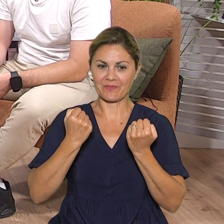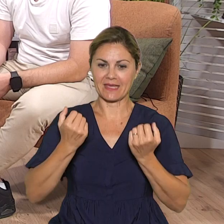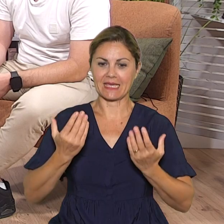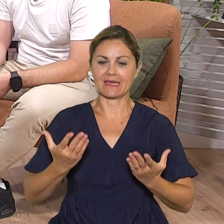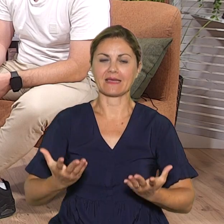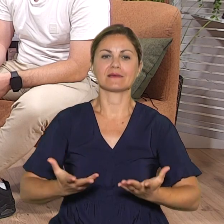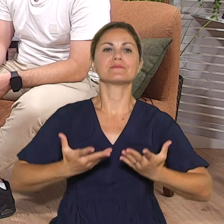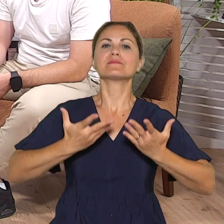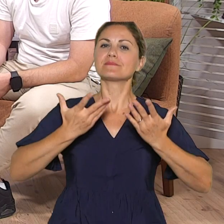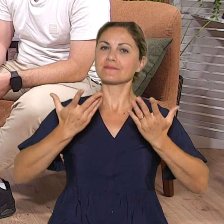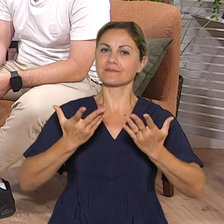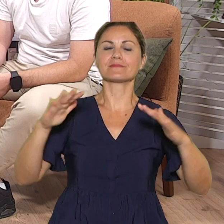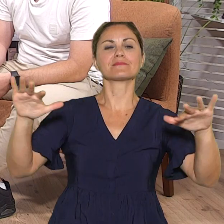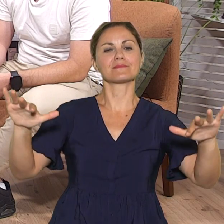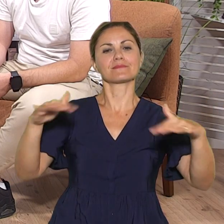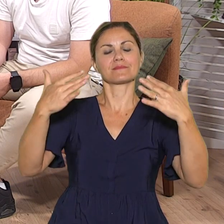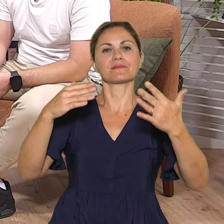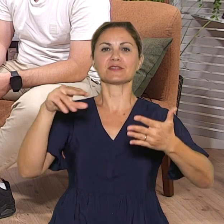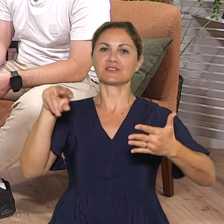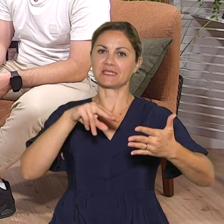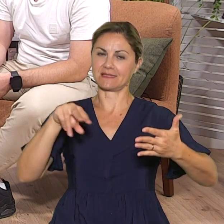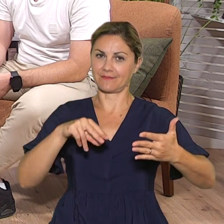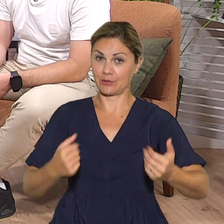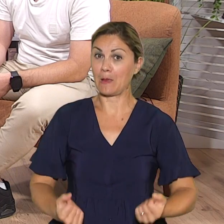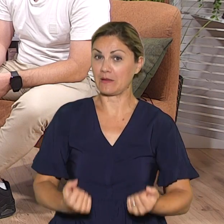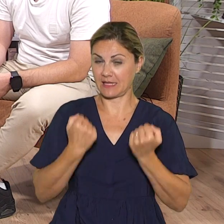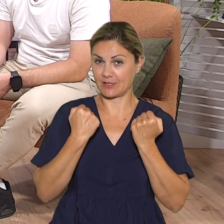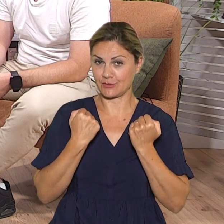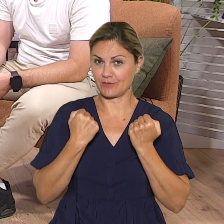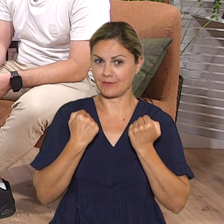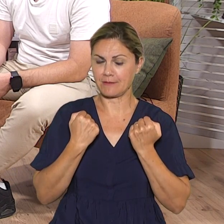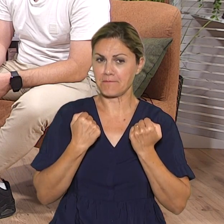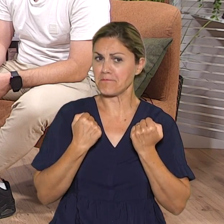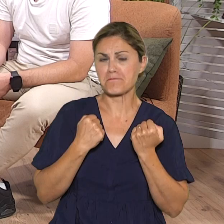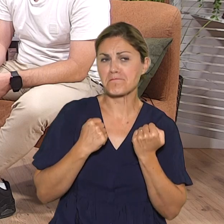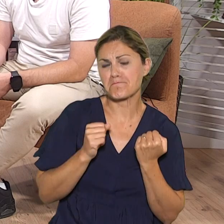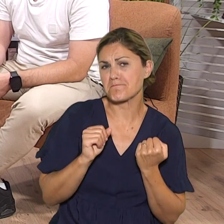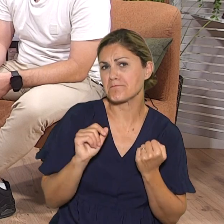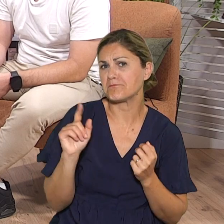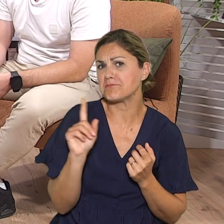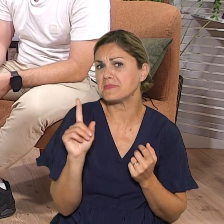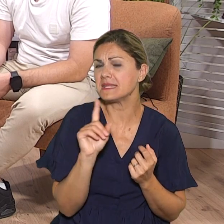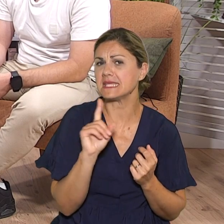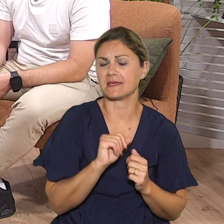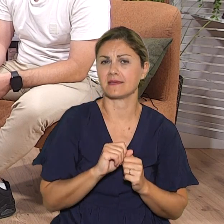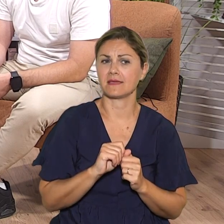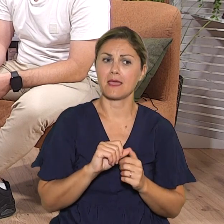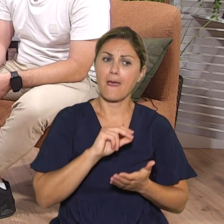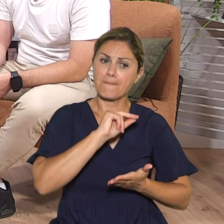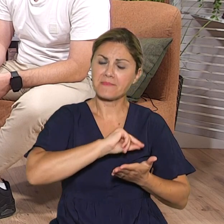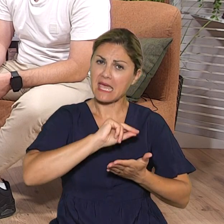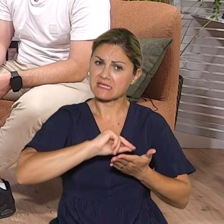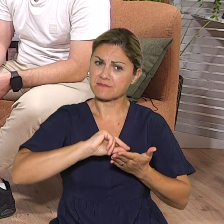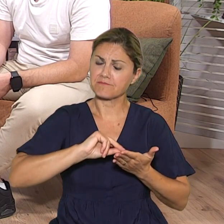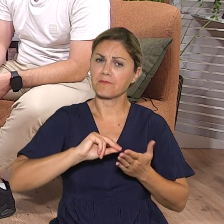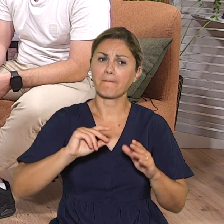A kako bi rekla, meni je to skoro a isto, nije mi to nešto, kako bi rekla, da pjesmu napišem